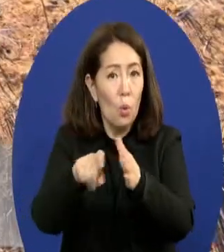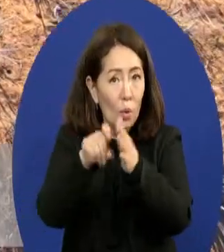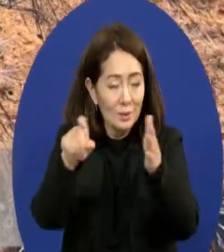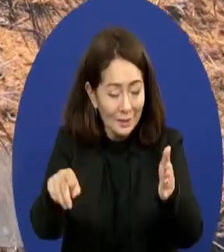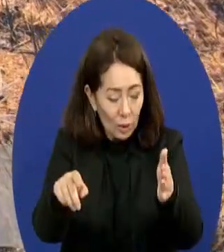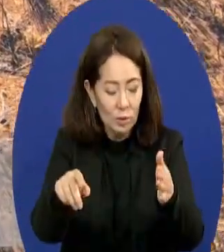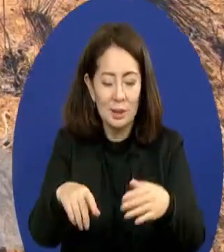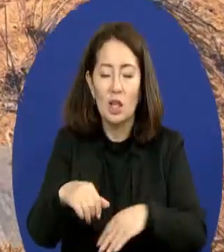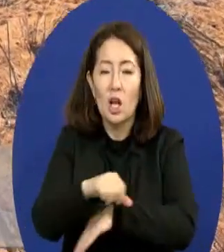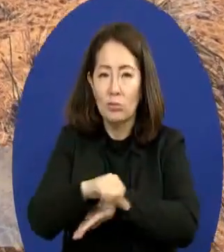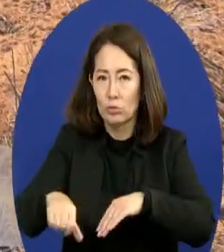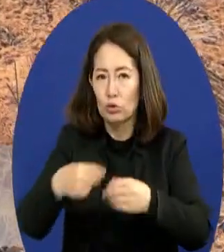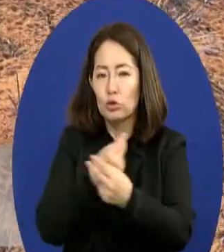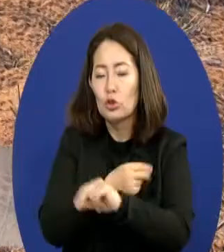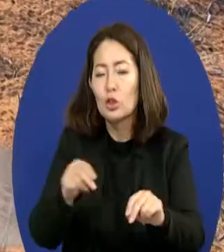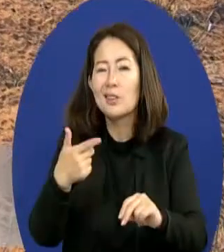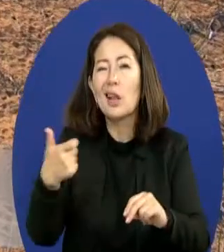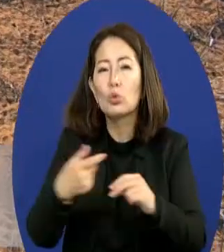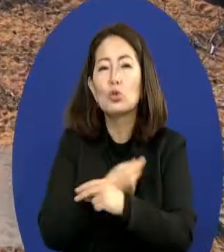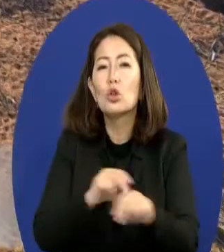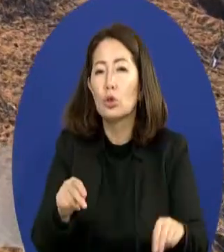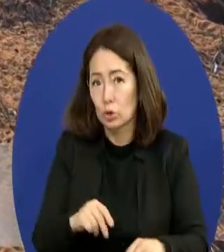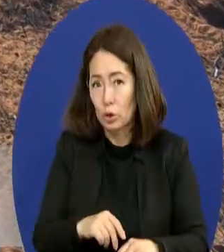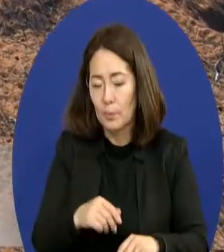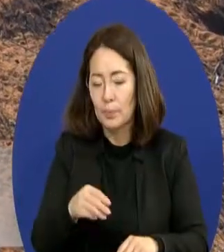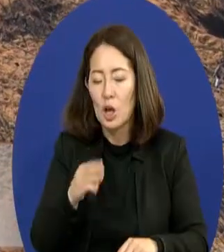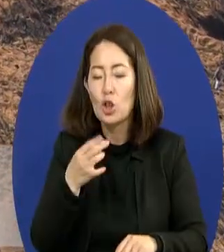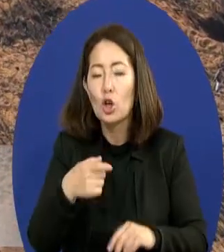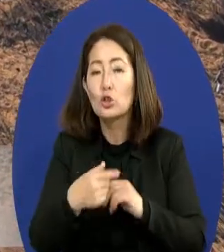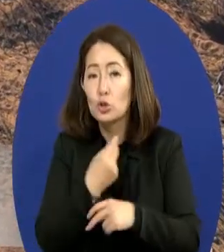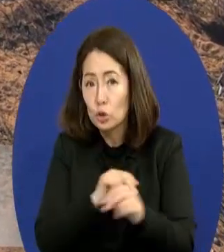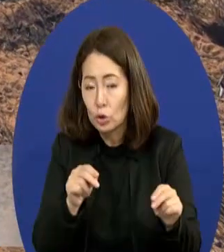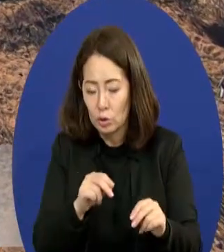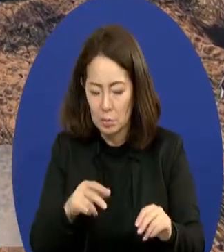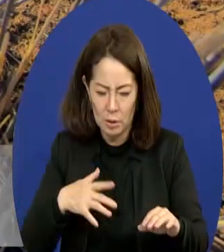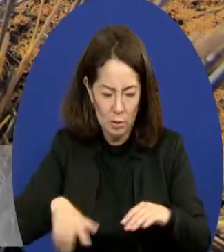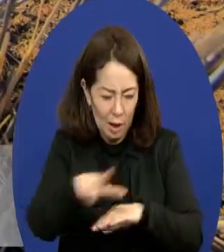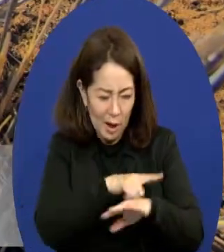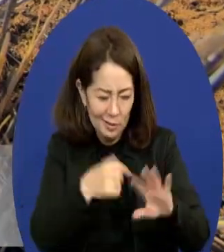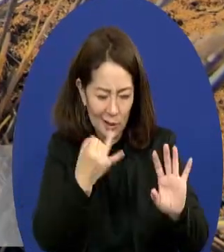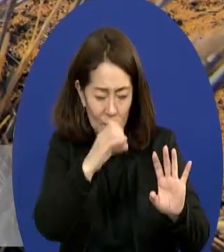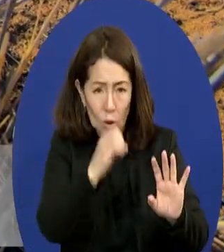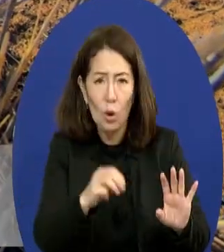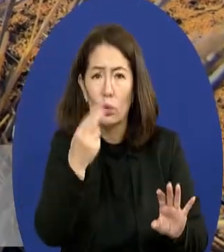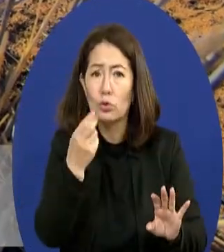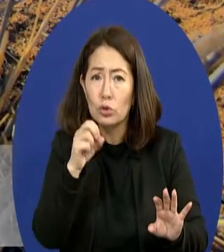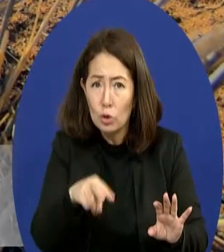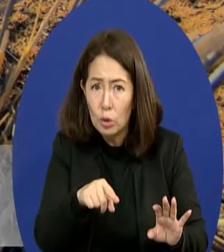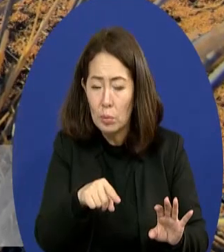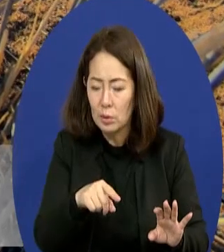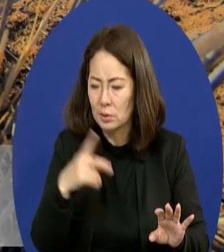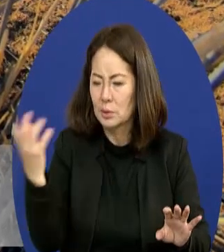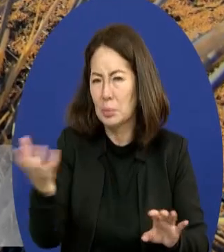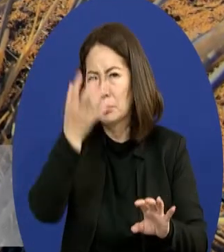чөлөөлсөн. Манай орны нийт газар нутгийн 70 орчим хувь нь цөлжсөн тоон үзүүлэлт бий. Энэ цөлжлөлтөөс болж шар шорон